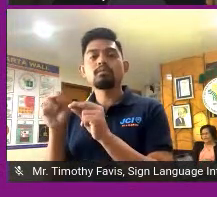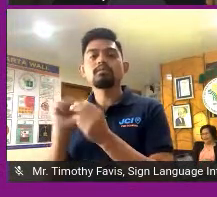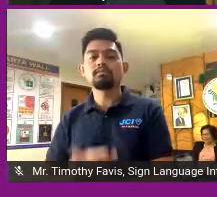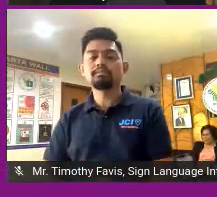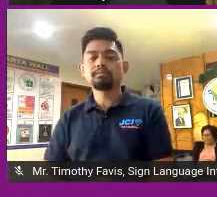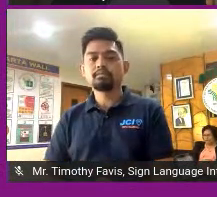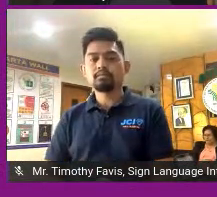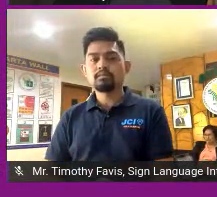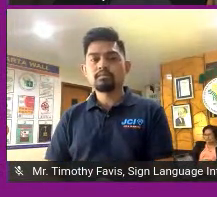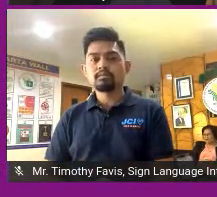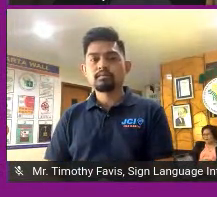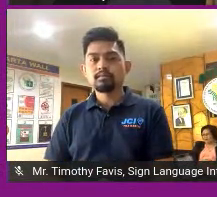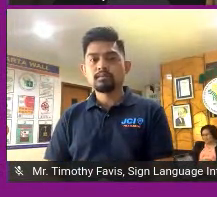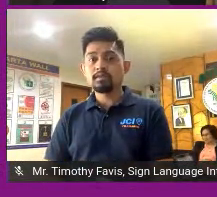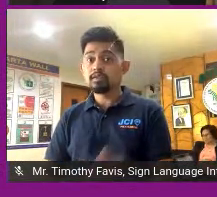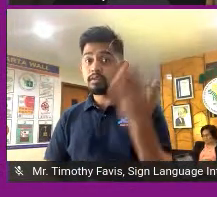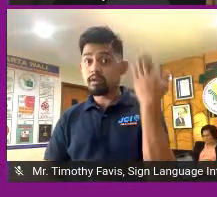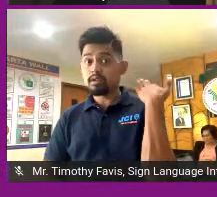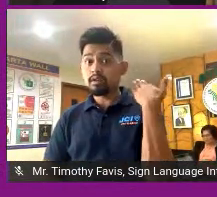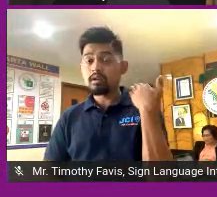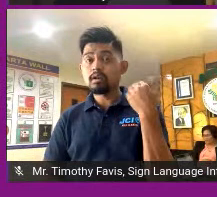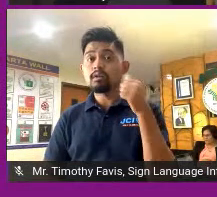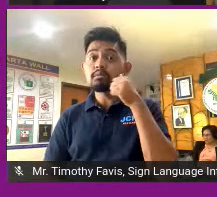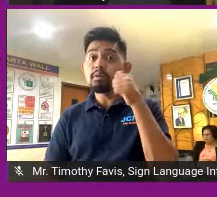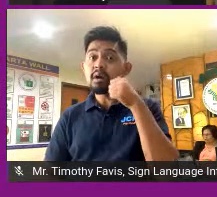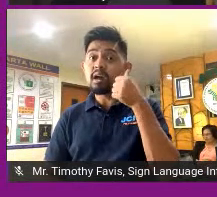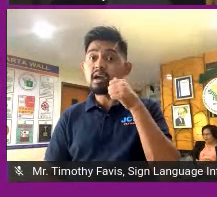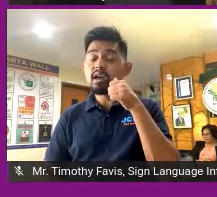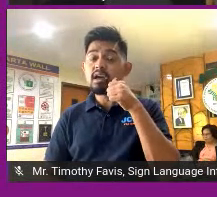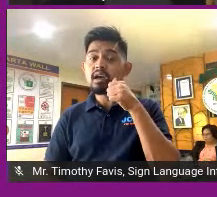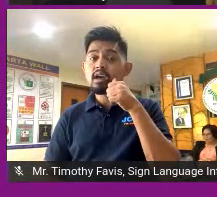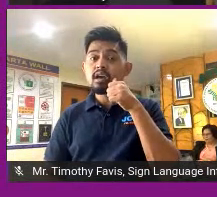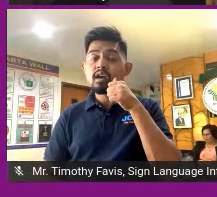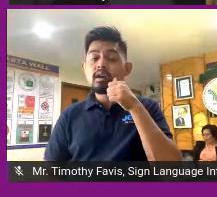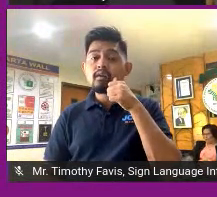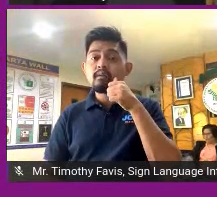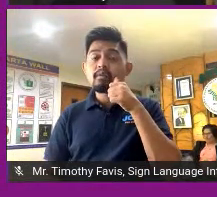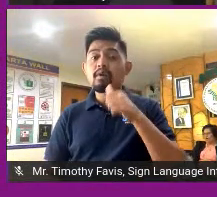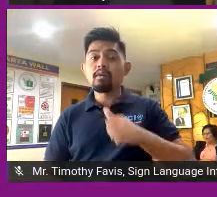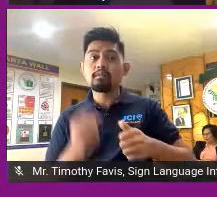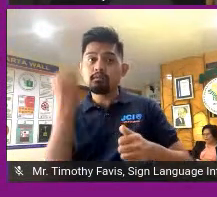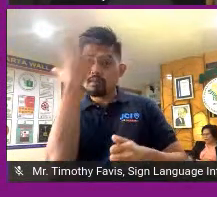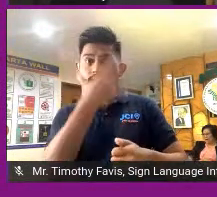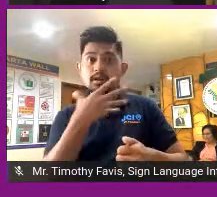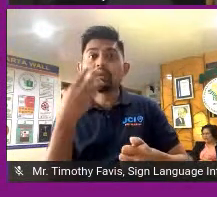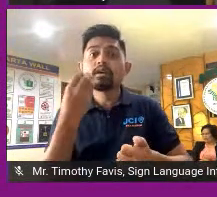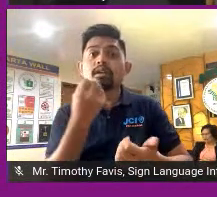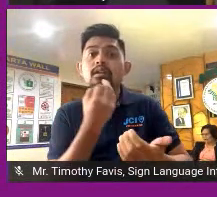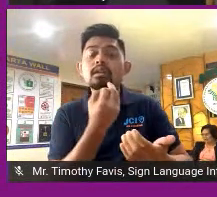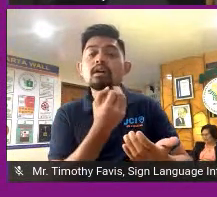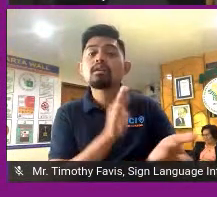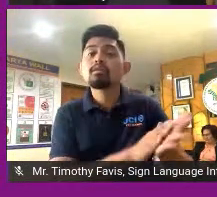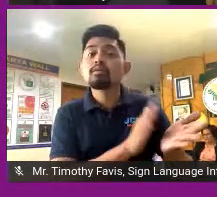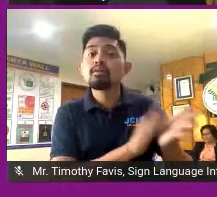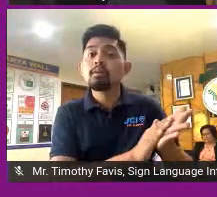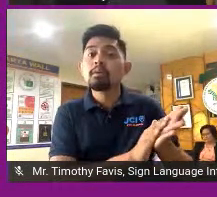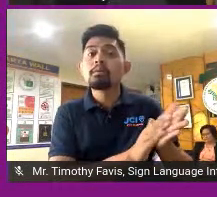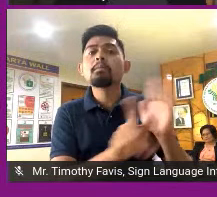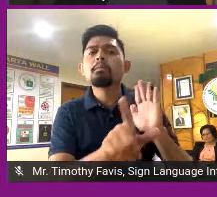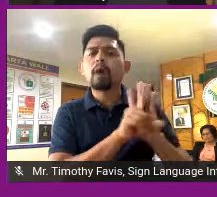pati babae ayaw papasukin sa magandang school. Huwag ka nang pumasok, huwag ka nang mag-aral, mag-aasawa ka na